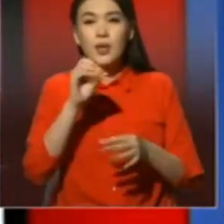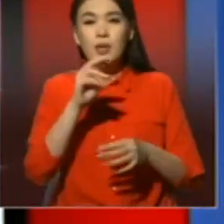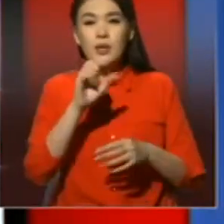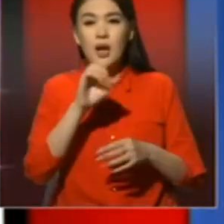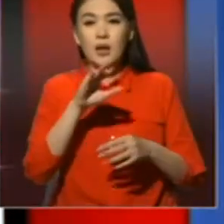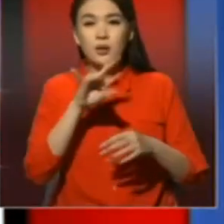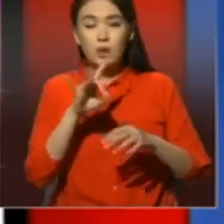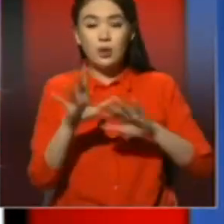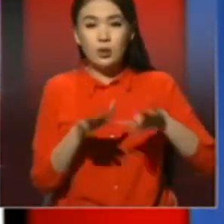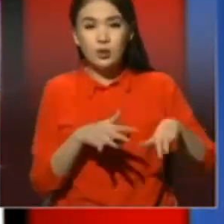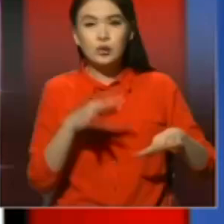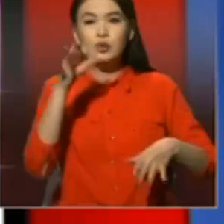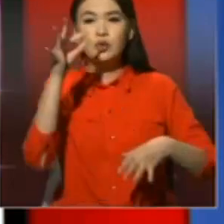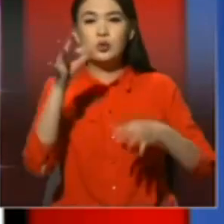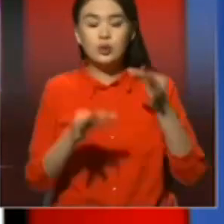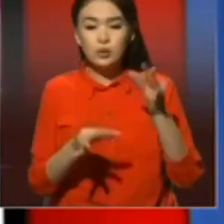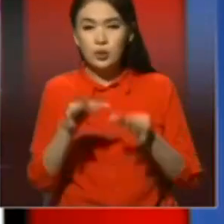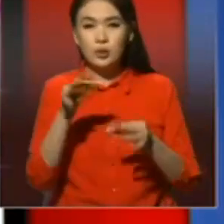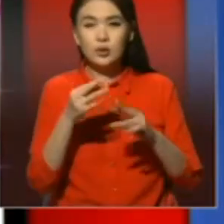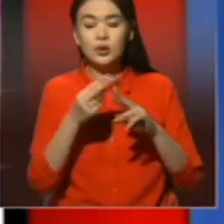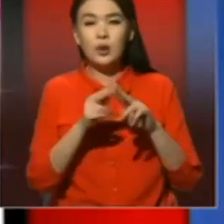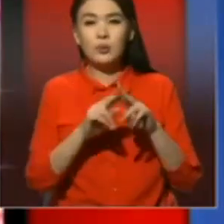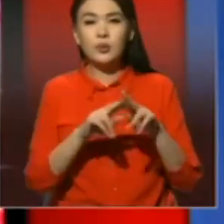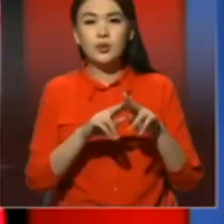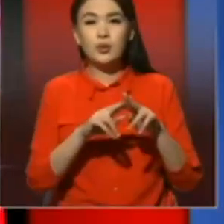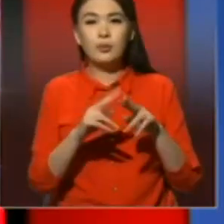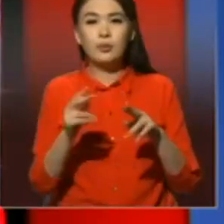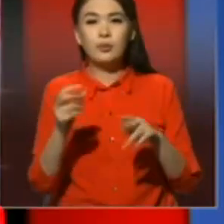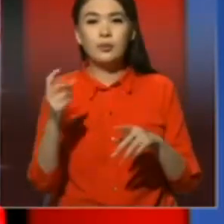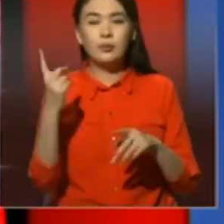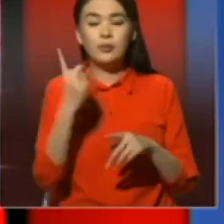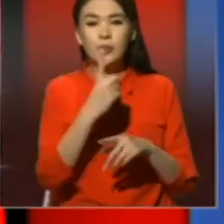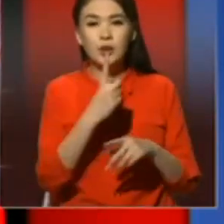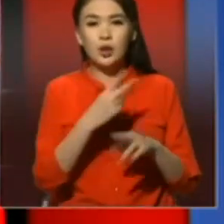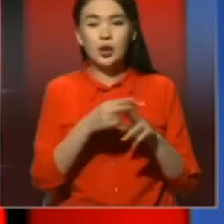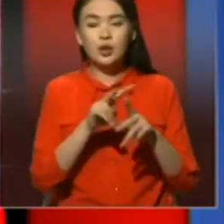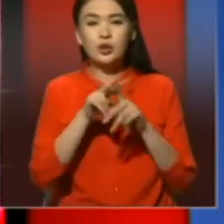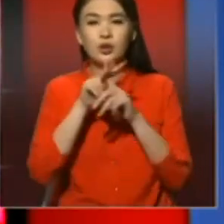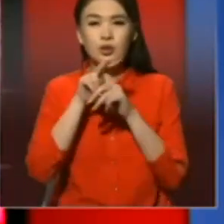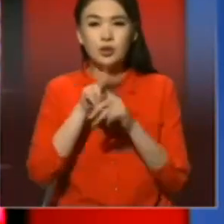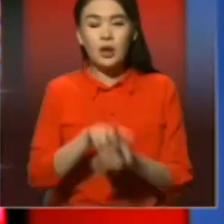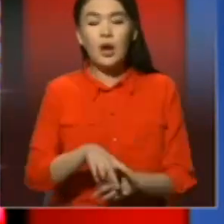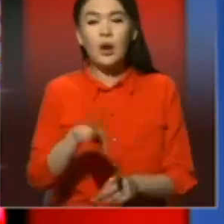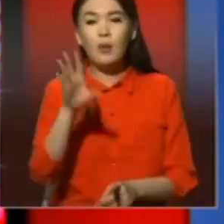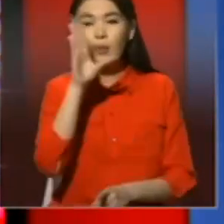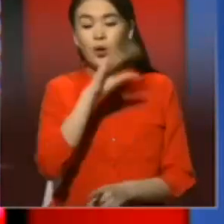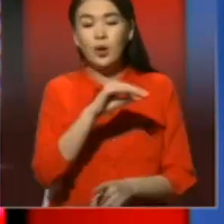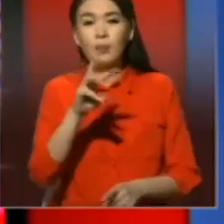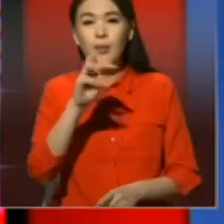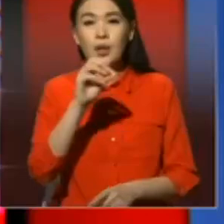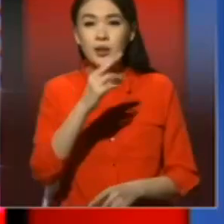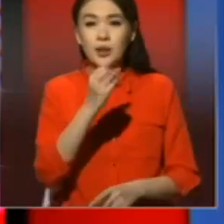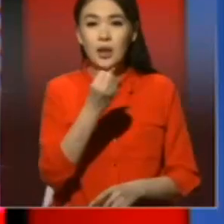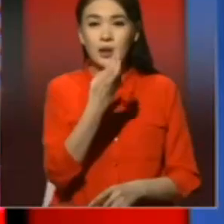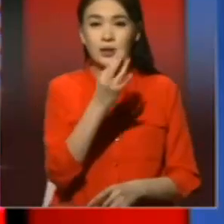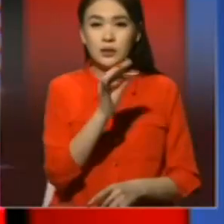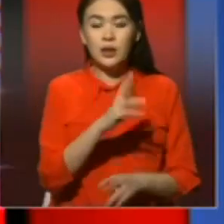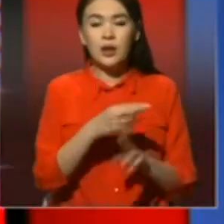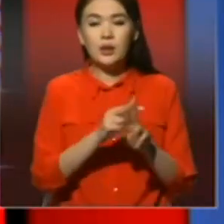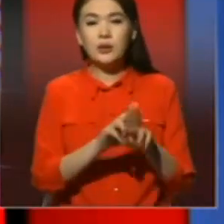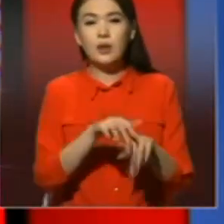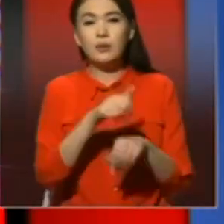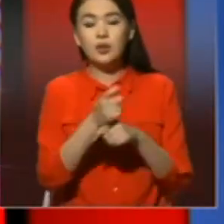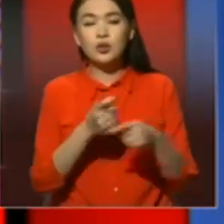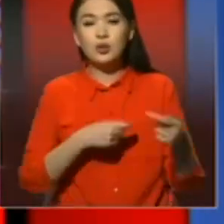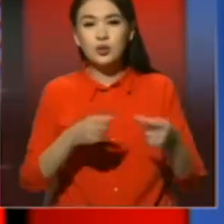барады, соттың мәселесін білеміз. Бір жақты күштеп соған мәжбүрлейді. А медиацияда баяғы билер соты деген